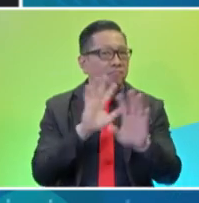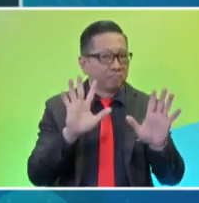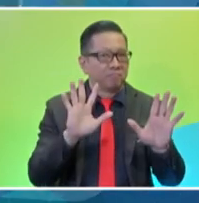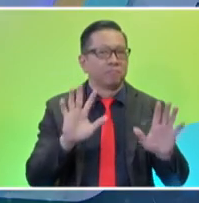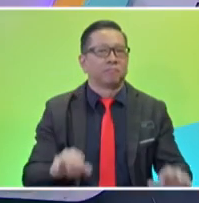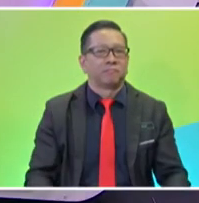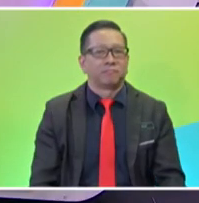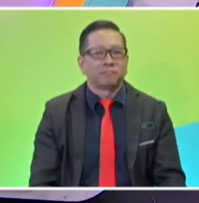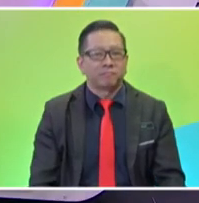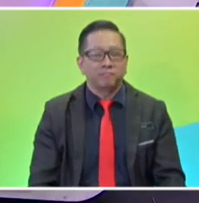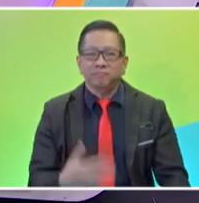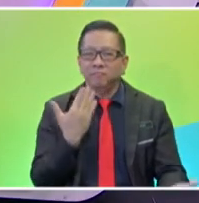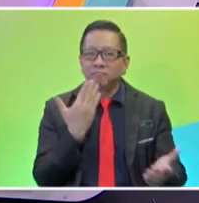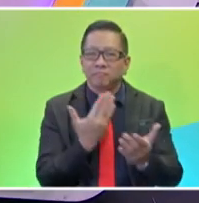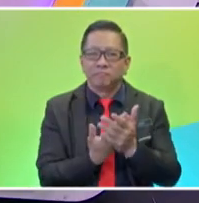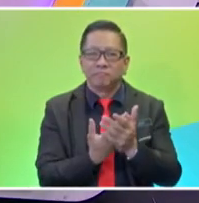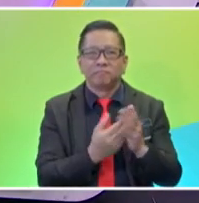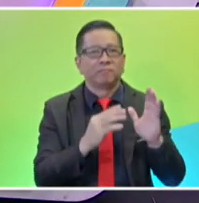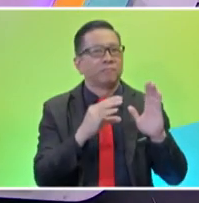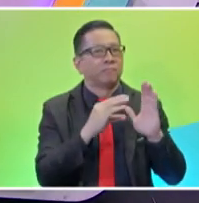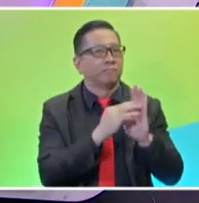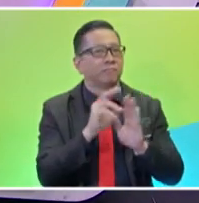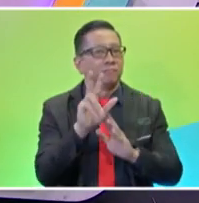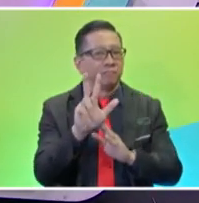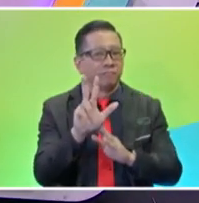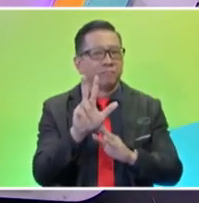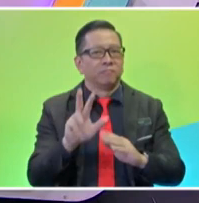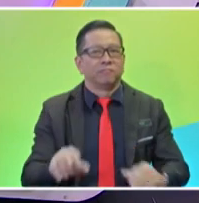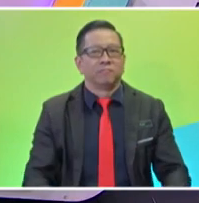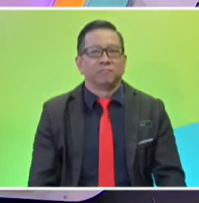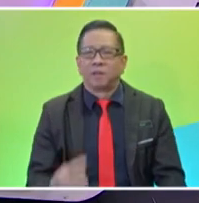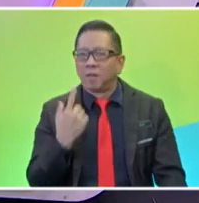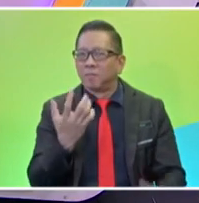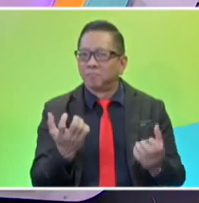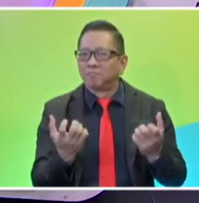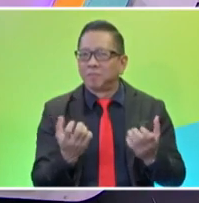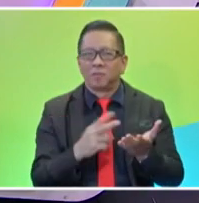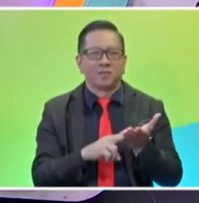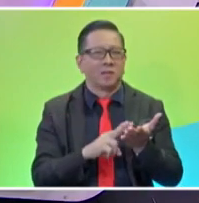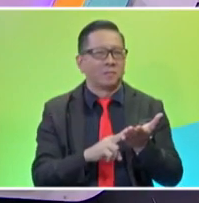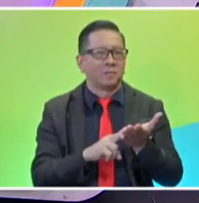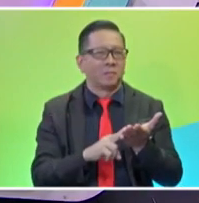baik kita tengok petikan kita yang ketiga Siapa pula yang akan bahagia seterusnya